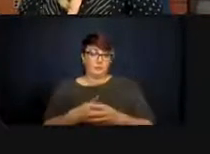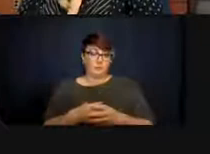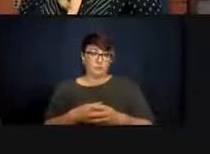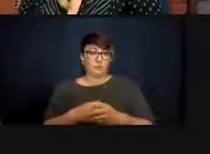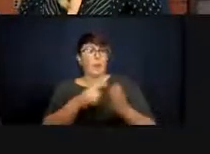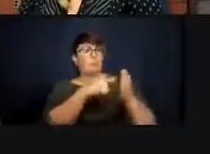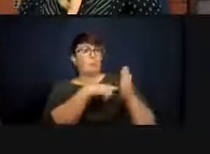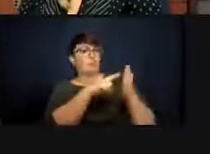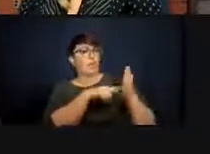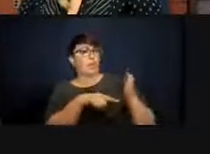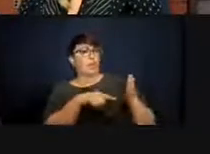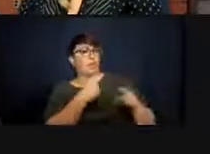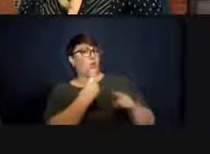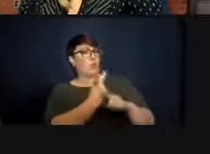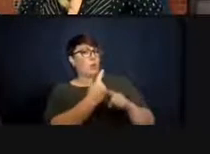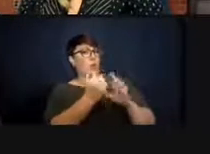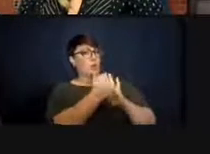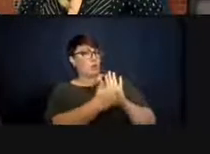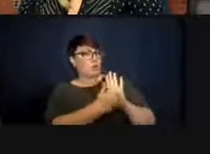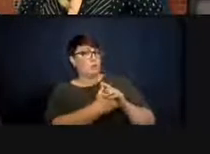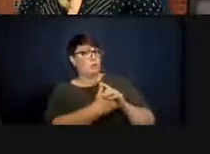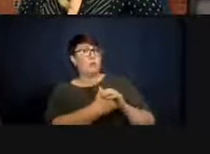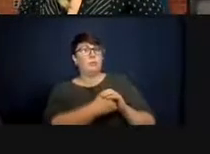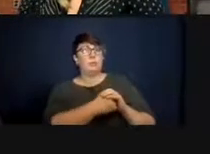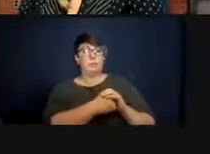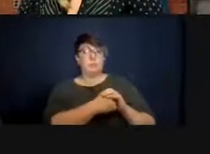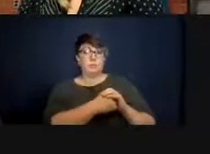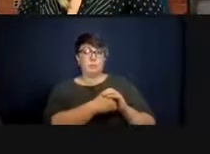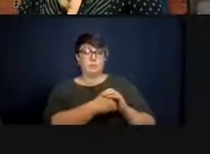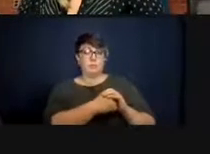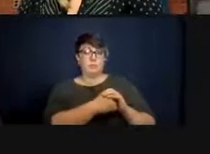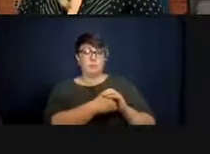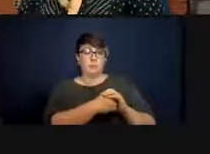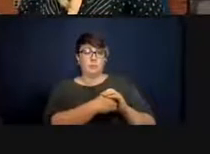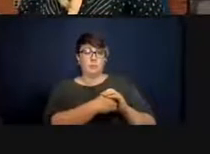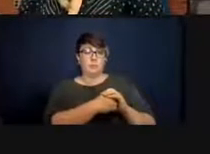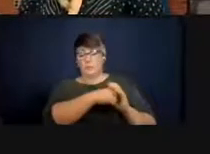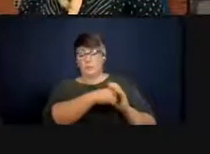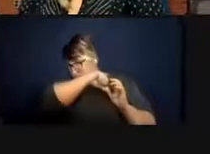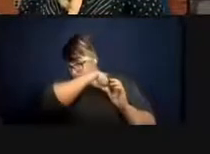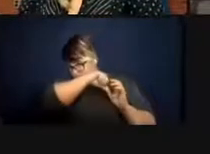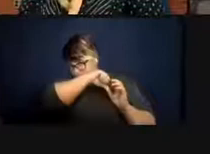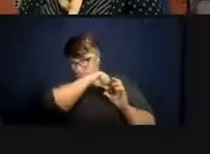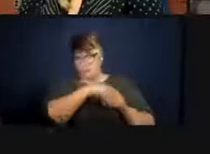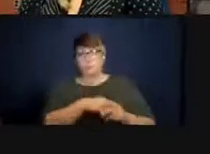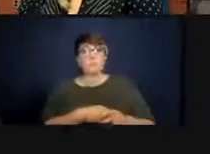Kwa sasa nataka kuhakikisha kuwa ninasoma kipengee kinachofaa.